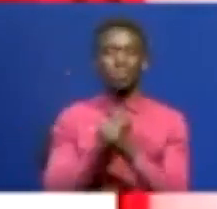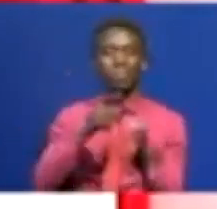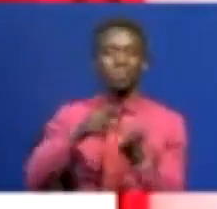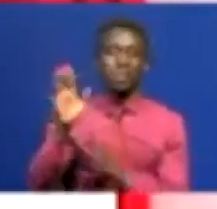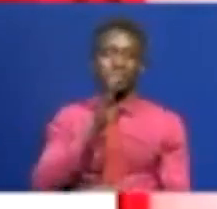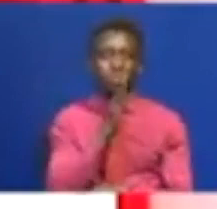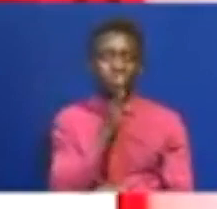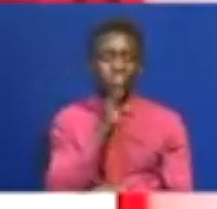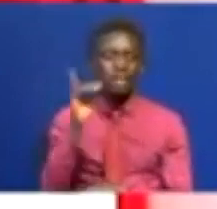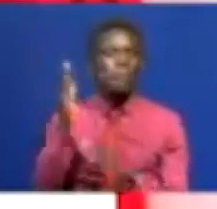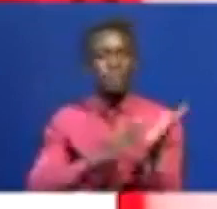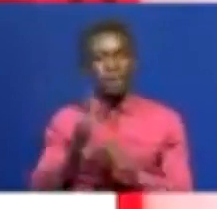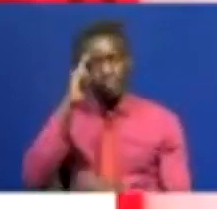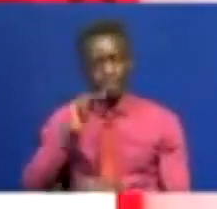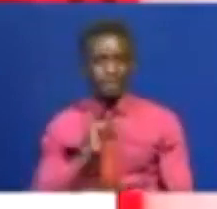wametupangia.